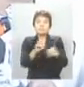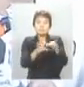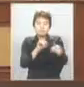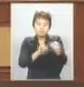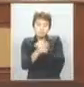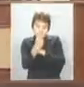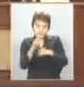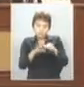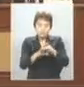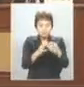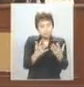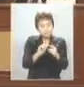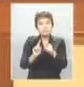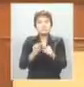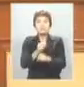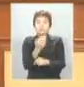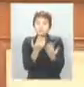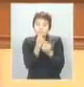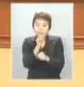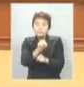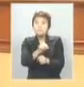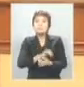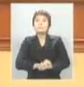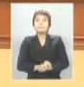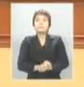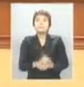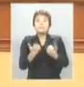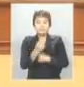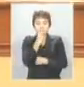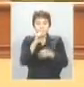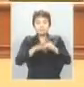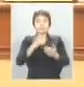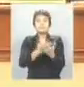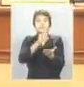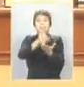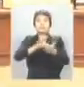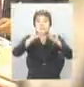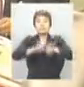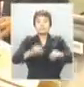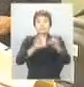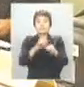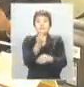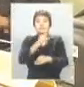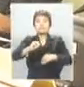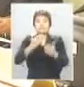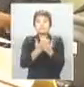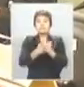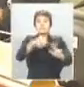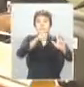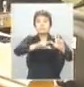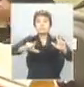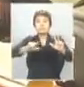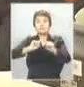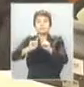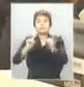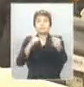ได้ ขณะเดียวกันก็มีการตั้งข้อสังเกตการอนุมัติงบจัดการเลือกตั้งของครม.กว่า 3,000 ล้านบาทกับความคุ้ม